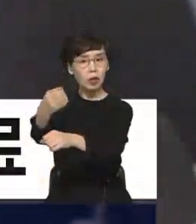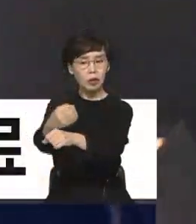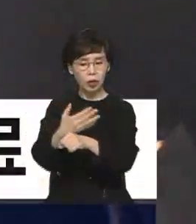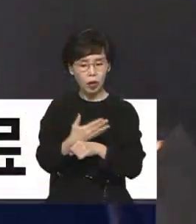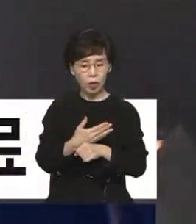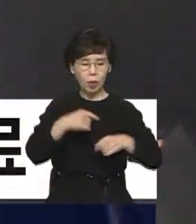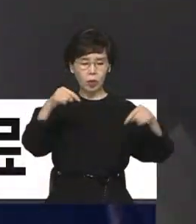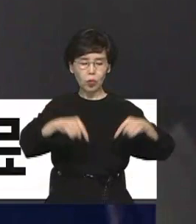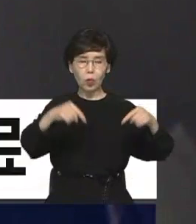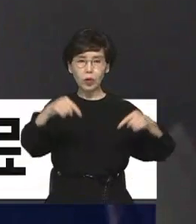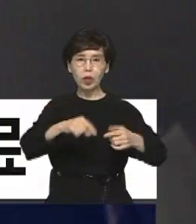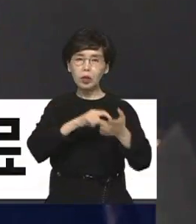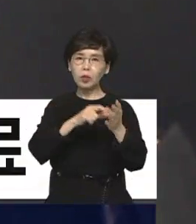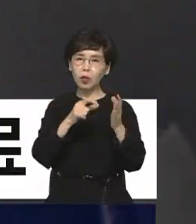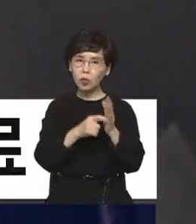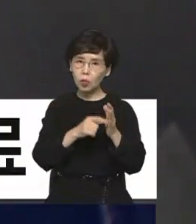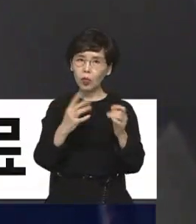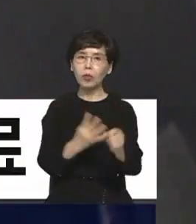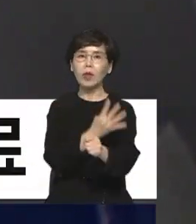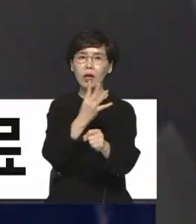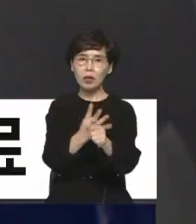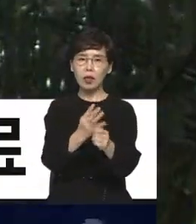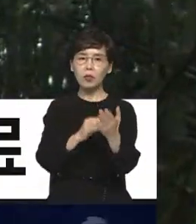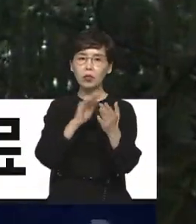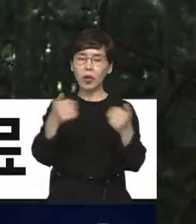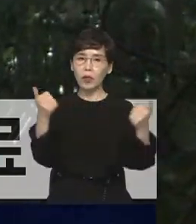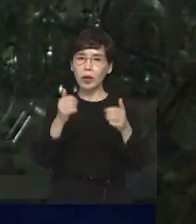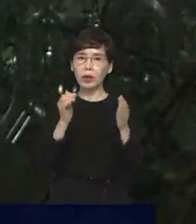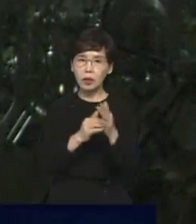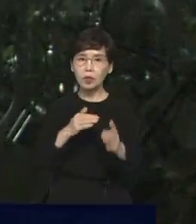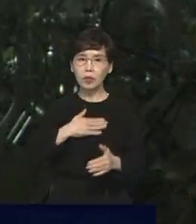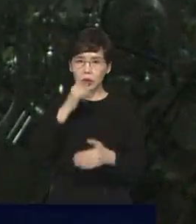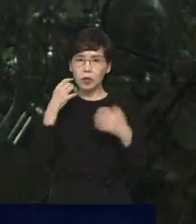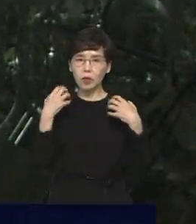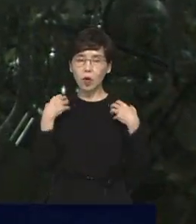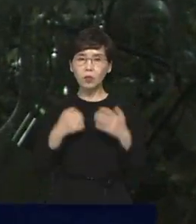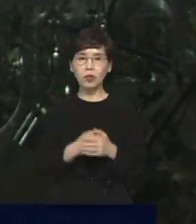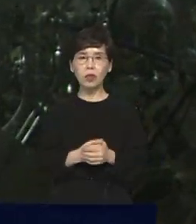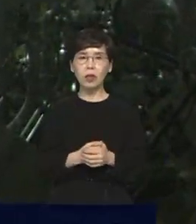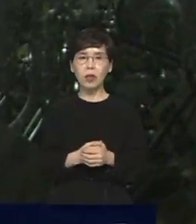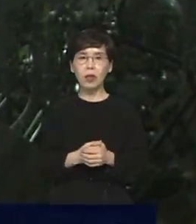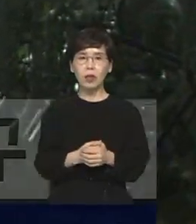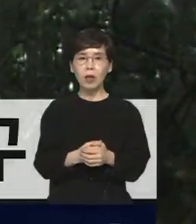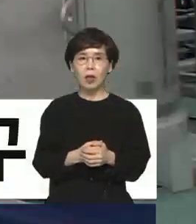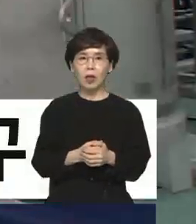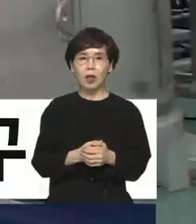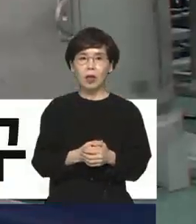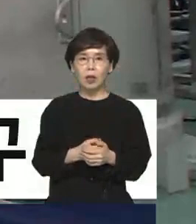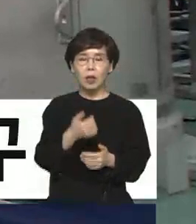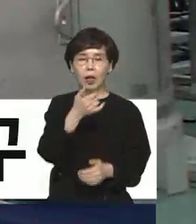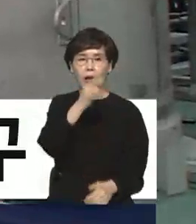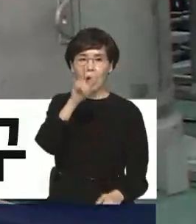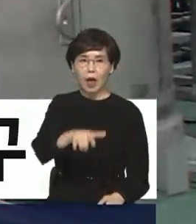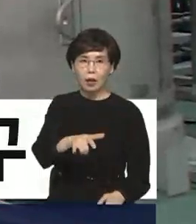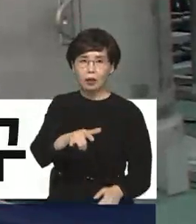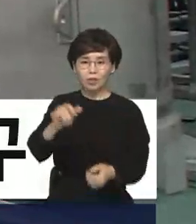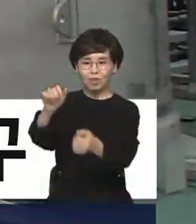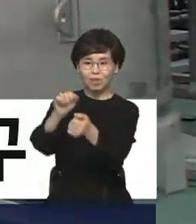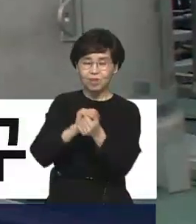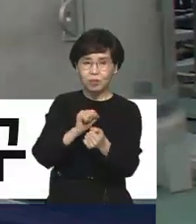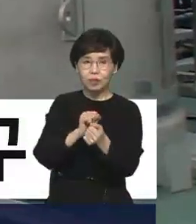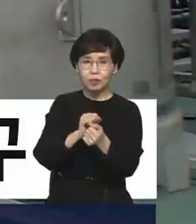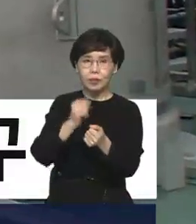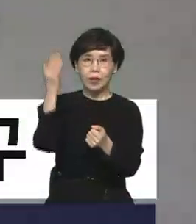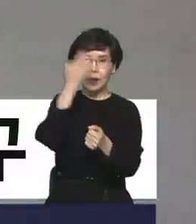논의하는 수준에서 4시간여 만에 회의를 마쳤습니다. 우리 정부는 알프스라고 불리는 다핵종 제거 설비의 각종 성능 데이터